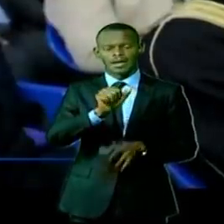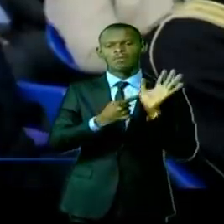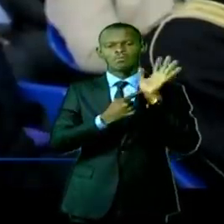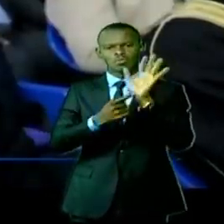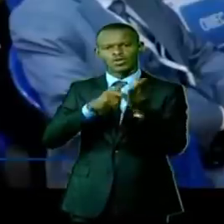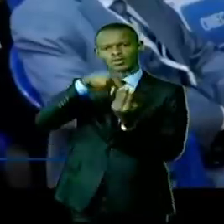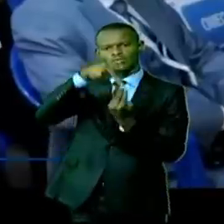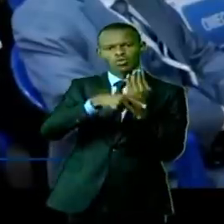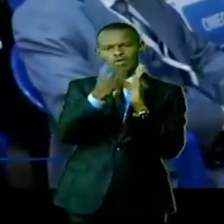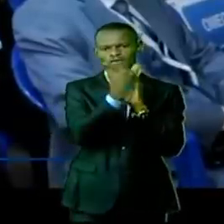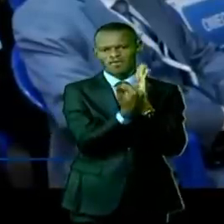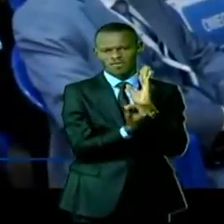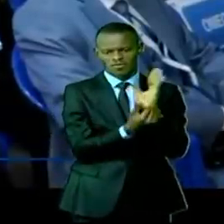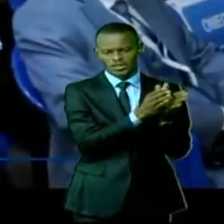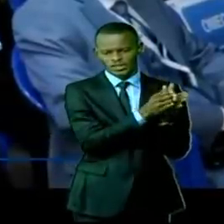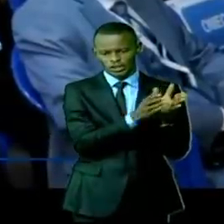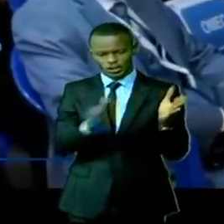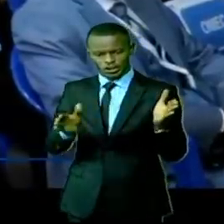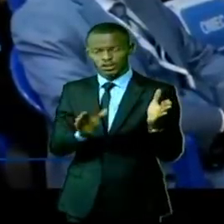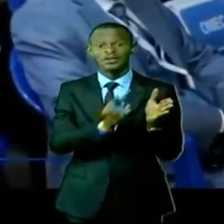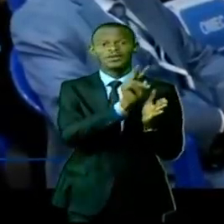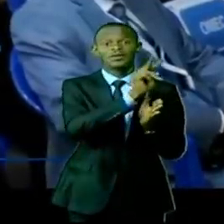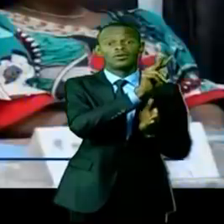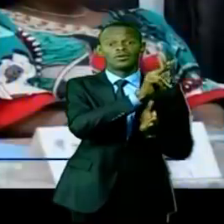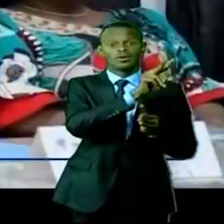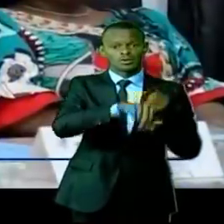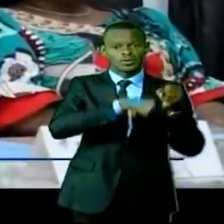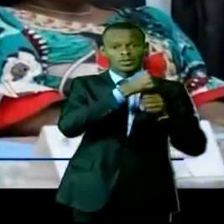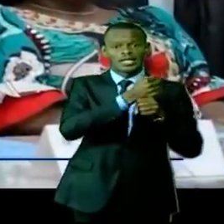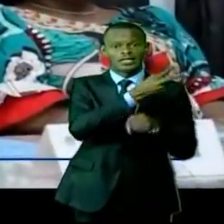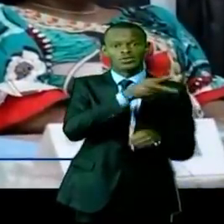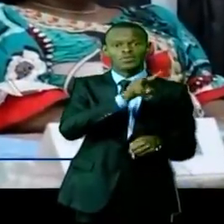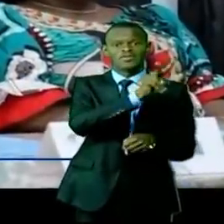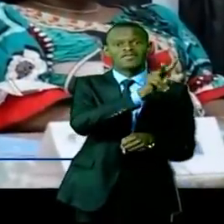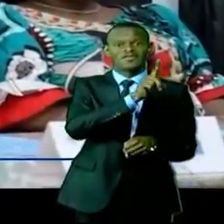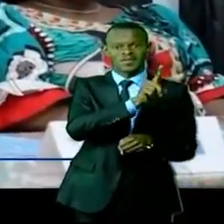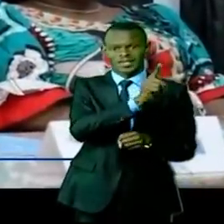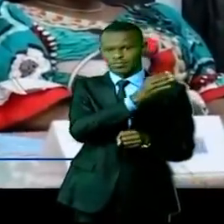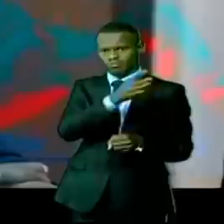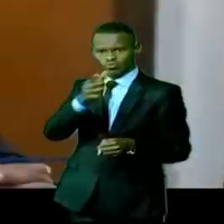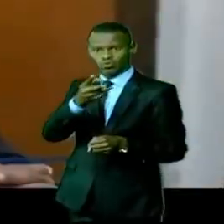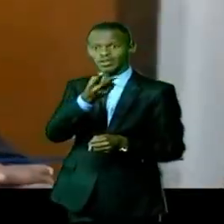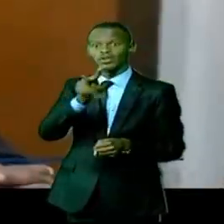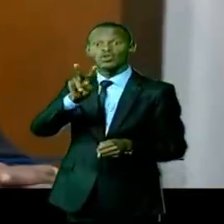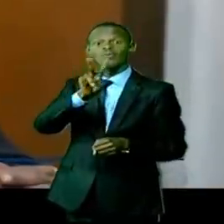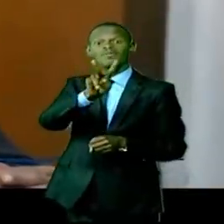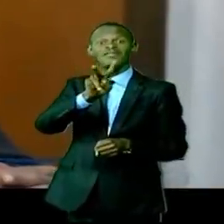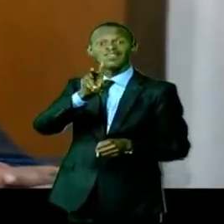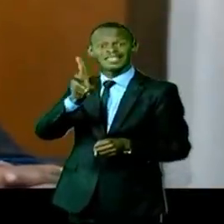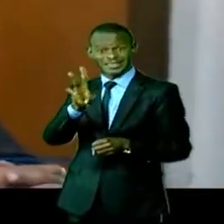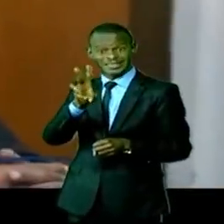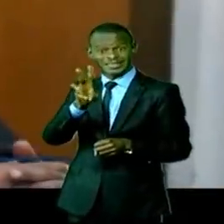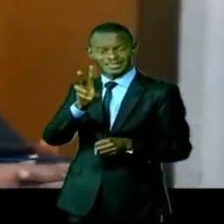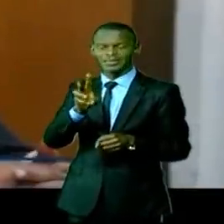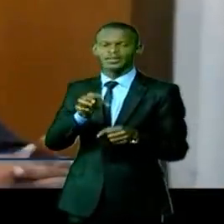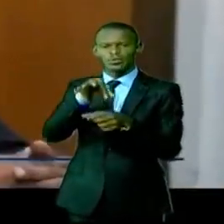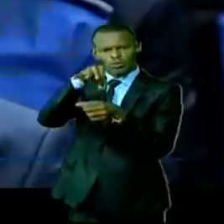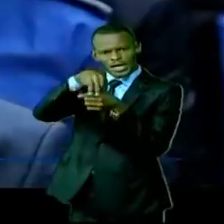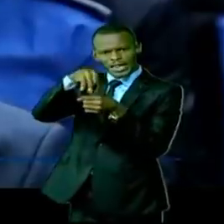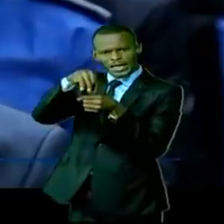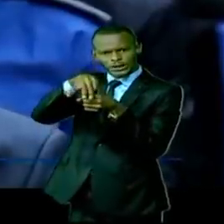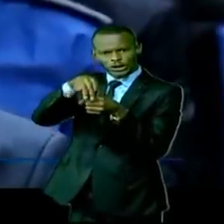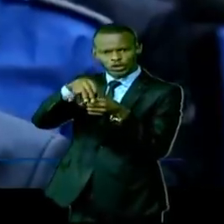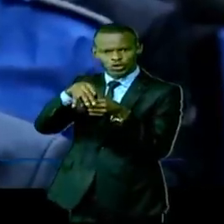2021-2026. C'est un chronogramme de l'ensemble des activités que la CENI va déployer pour relancer le processus électoral mis en veilleuse depuis les élections